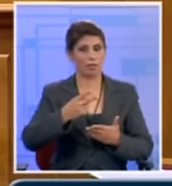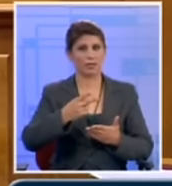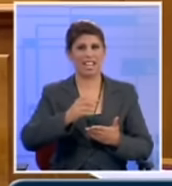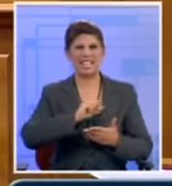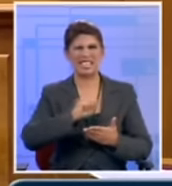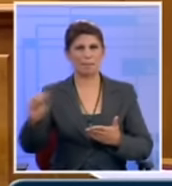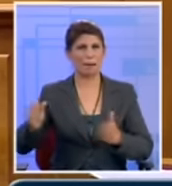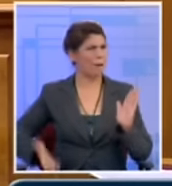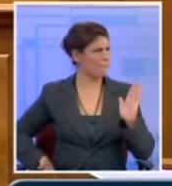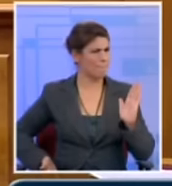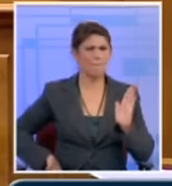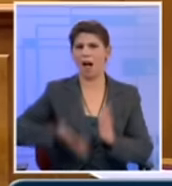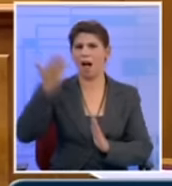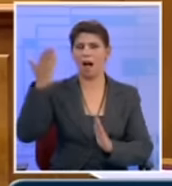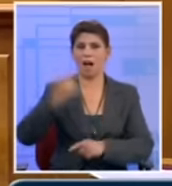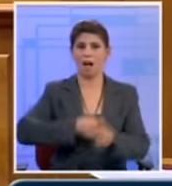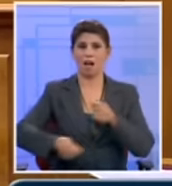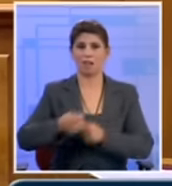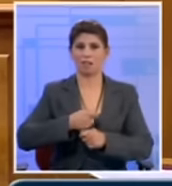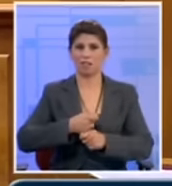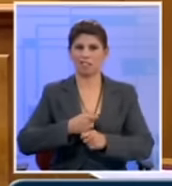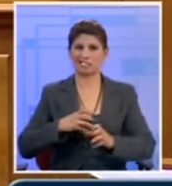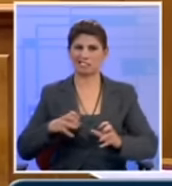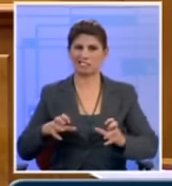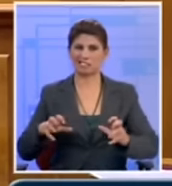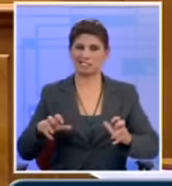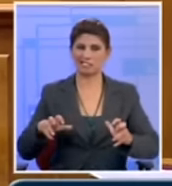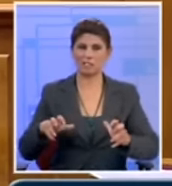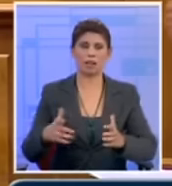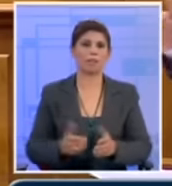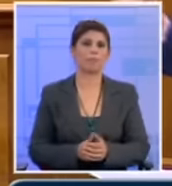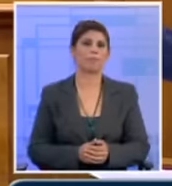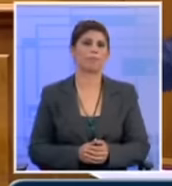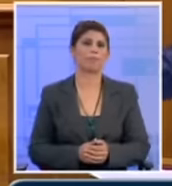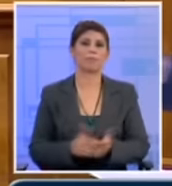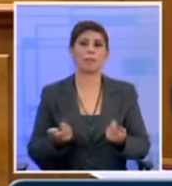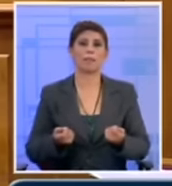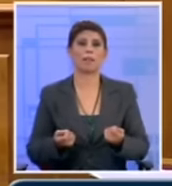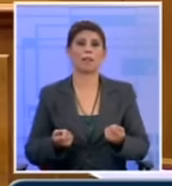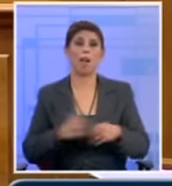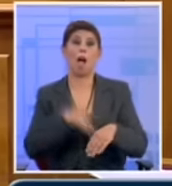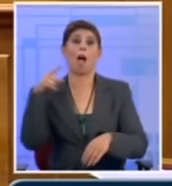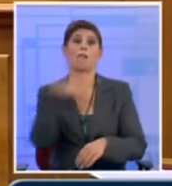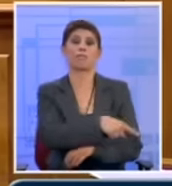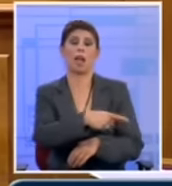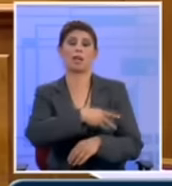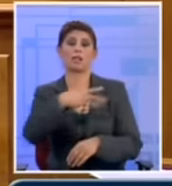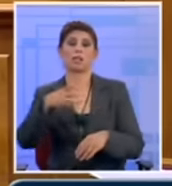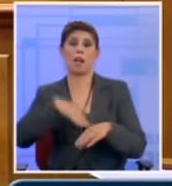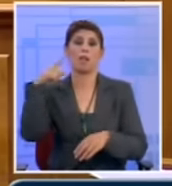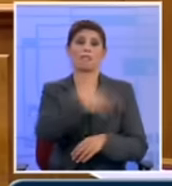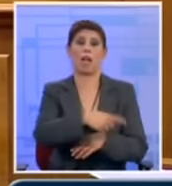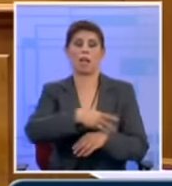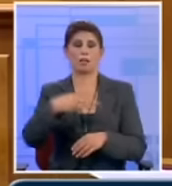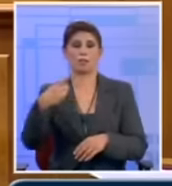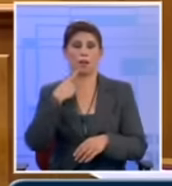να ανεβαίνουνε, τις αγορές να δείχνουν τα δόντια και τα φορτώσατε στο ΣΥΡΙΖΑ που έκανε αντιπολίτευση.